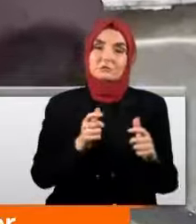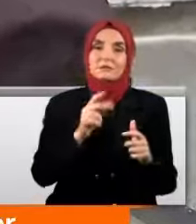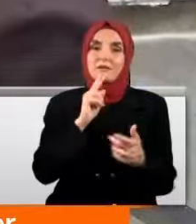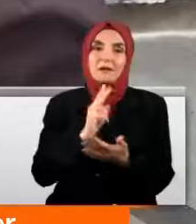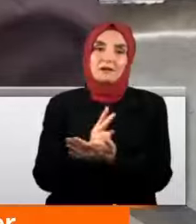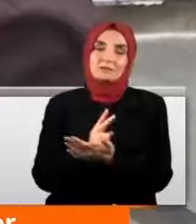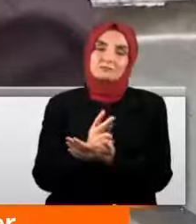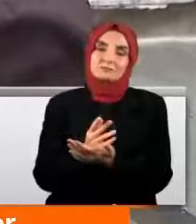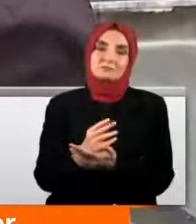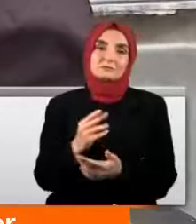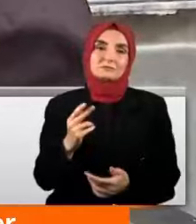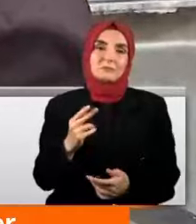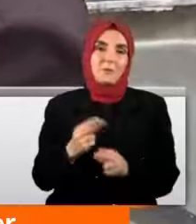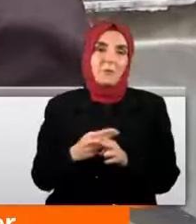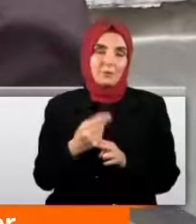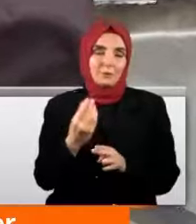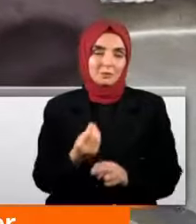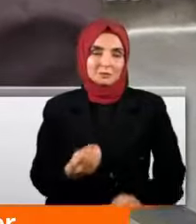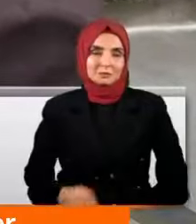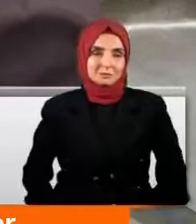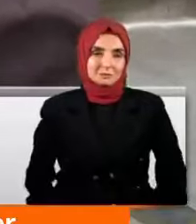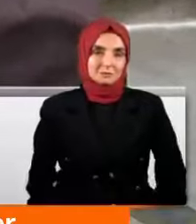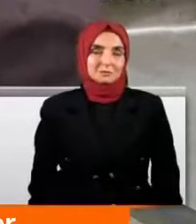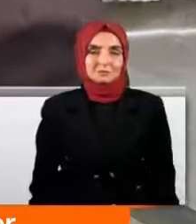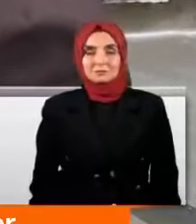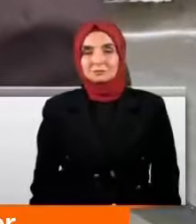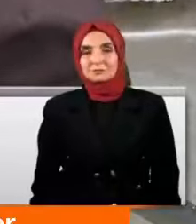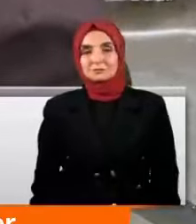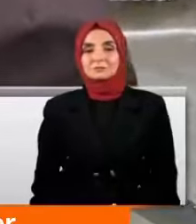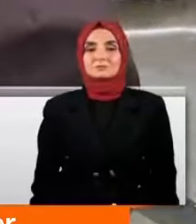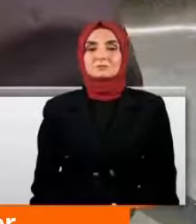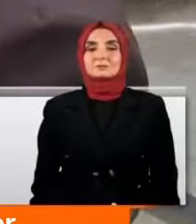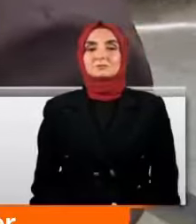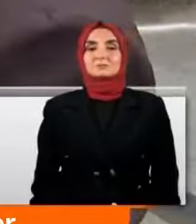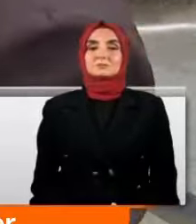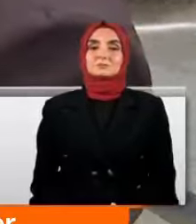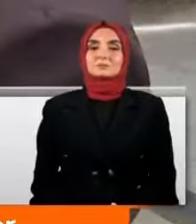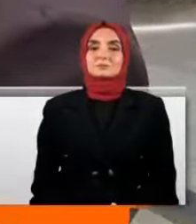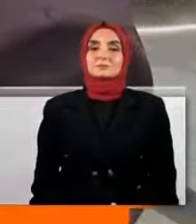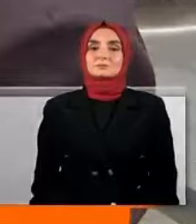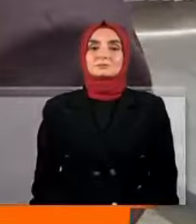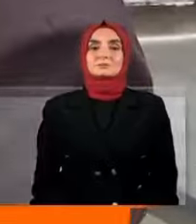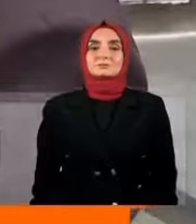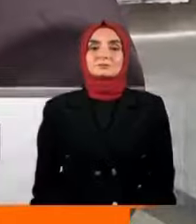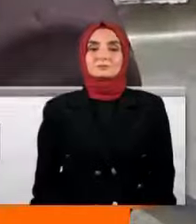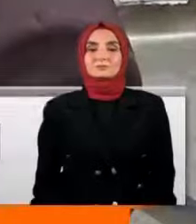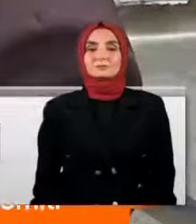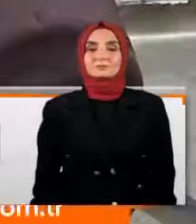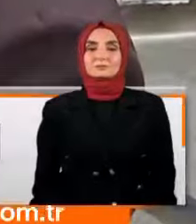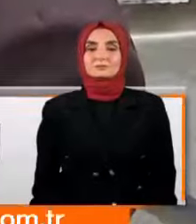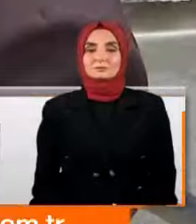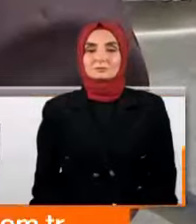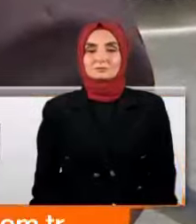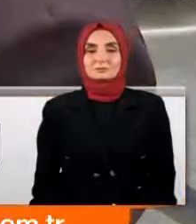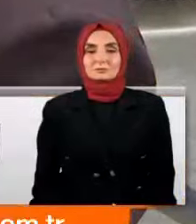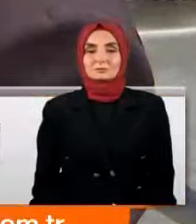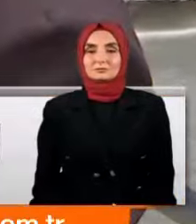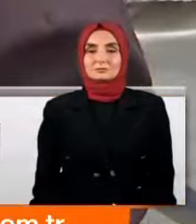haksız bu konuda. Yani 1.800 lira kira nerede yani? Bugün köpek kulübesi tutuyorlar, ona